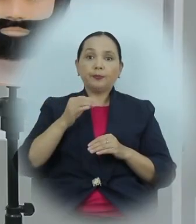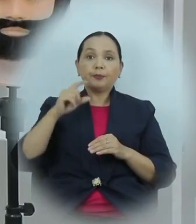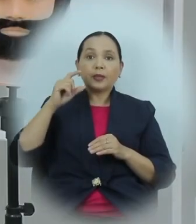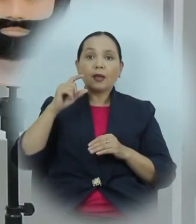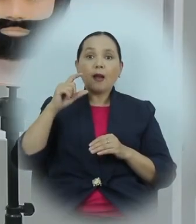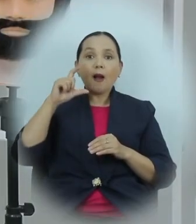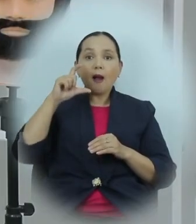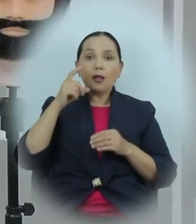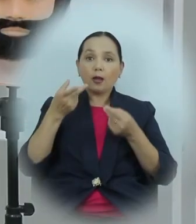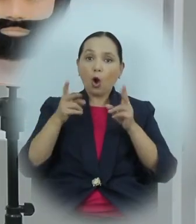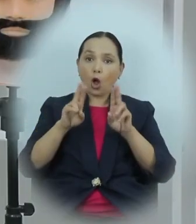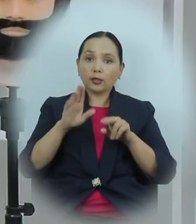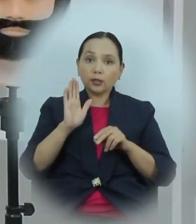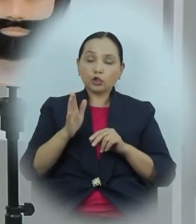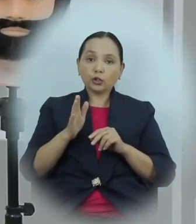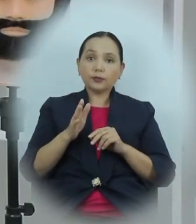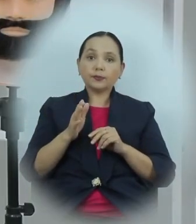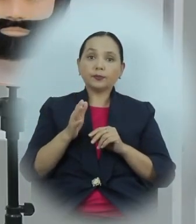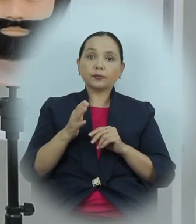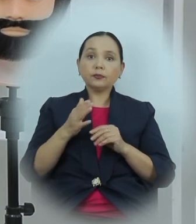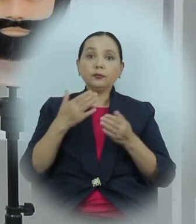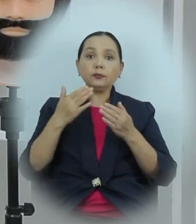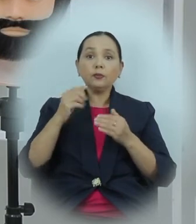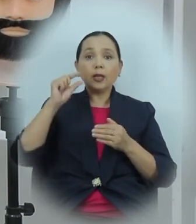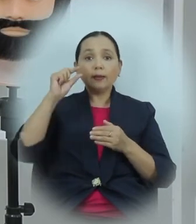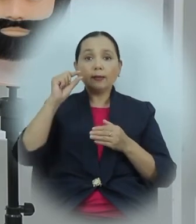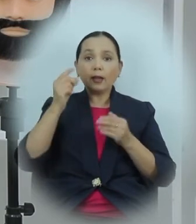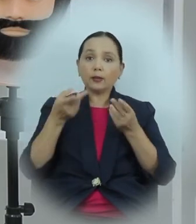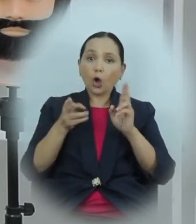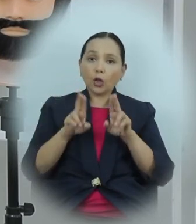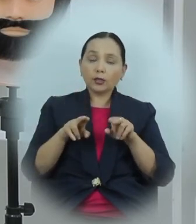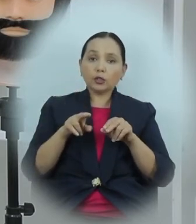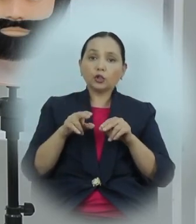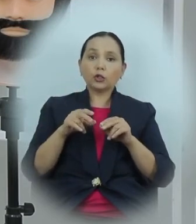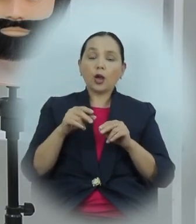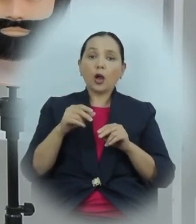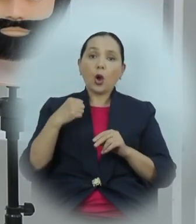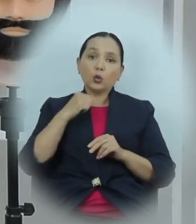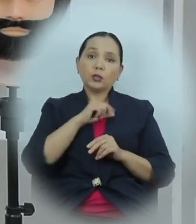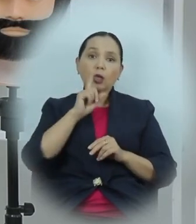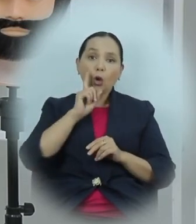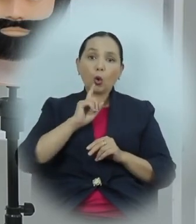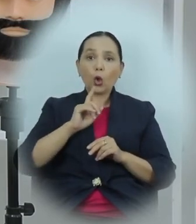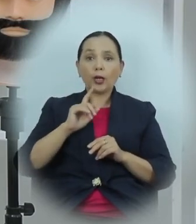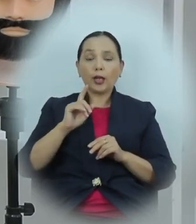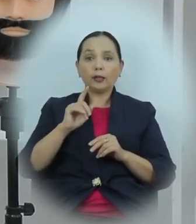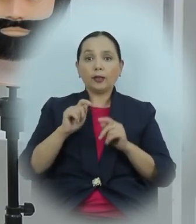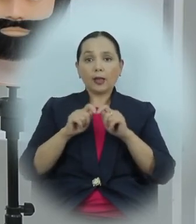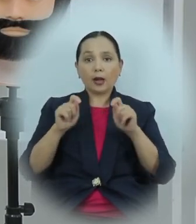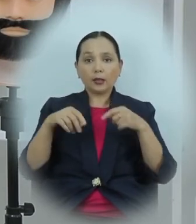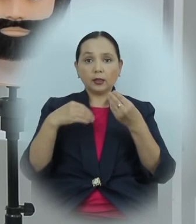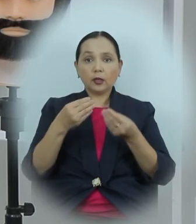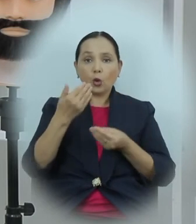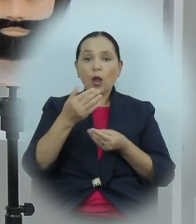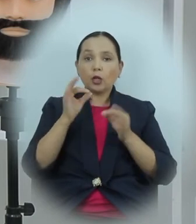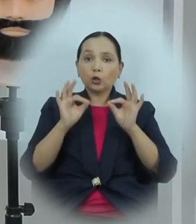qalin qoldirish yoki kalta qilib qoldirish shu bizga qulayroqligi yaratilgan.